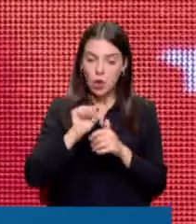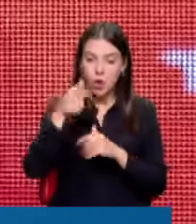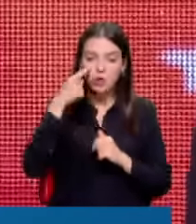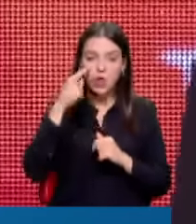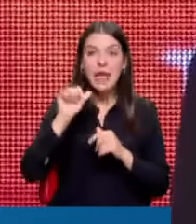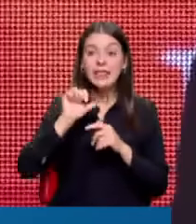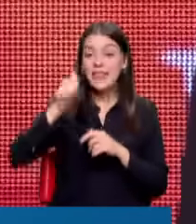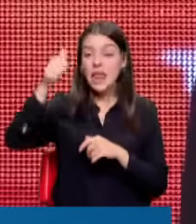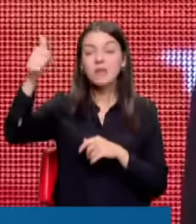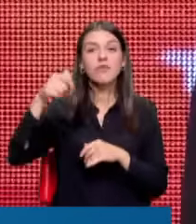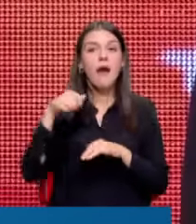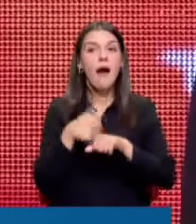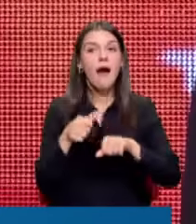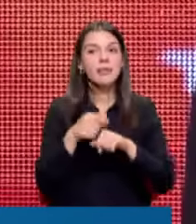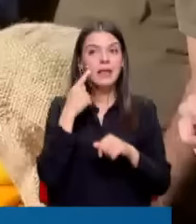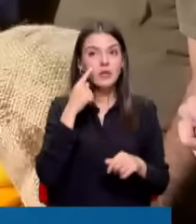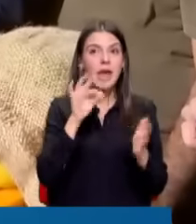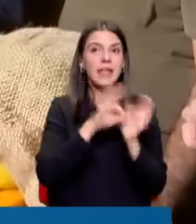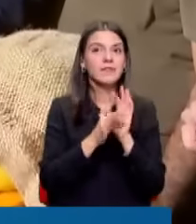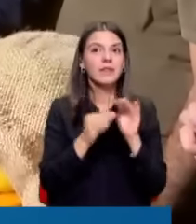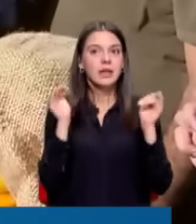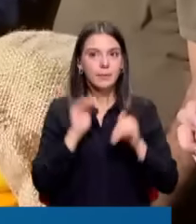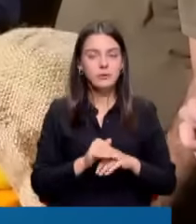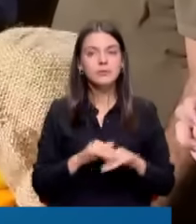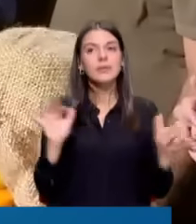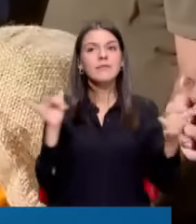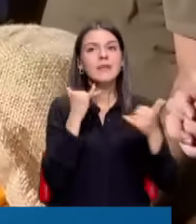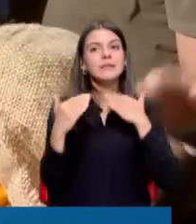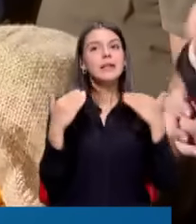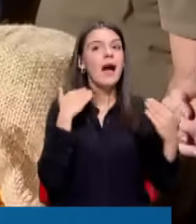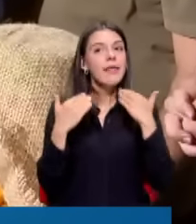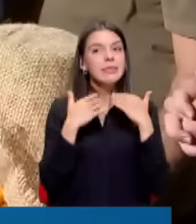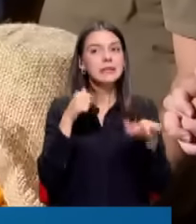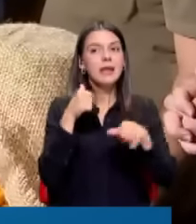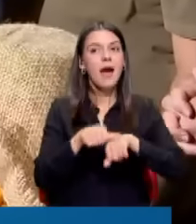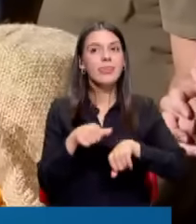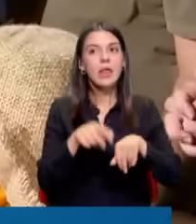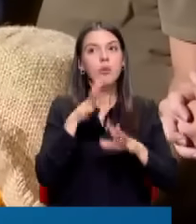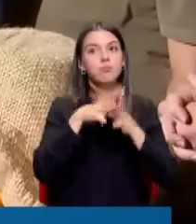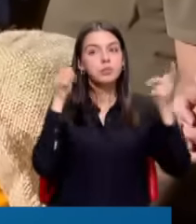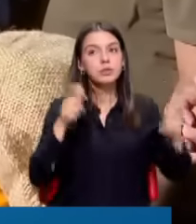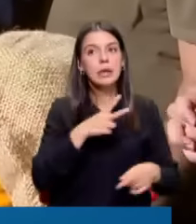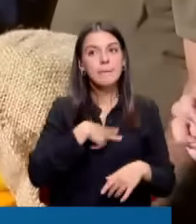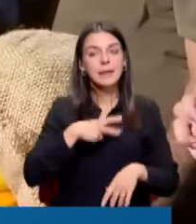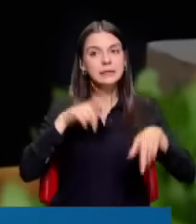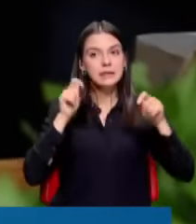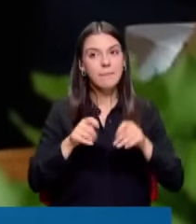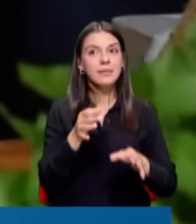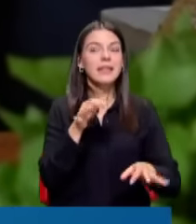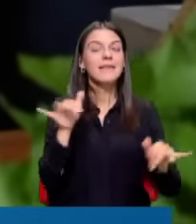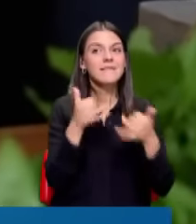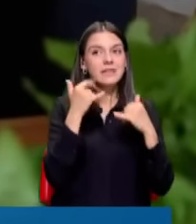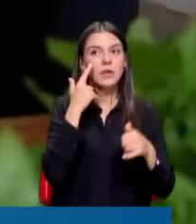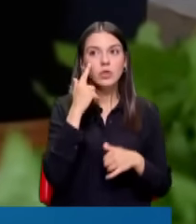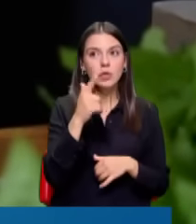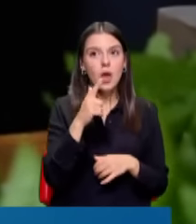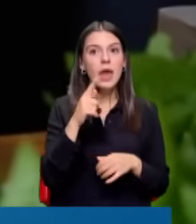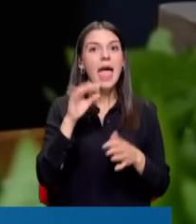mottosuyla gerçekleştiriyoruz. Festivalin adresi Antalya. Büyükşehir Belediyesi'nin organize ettiği festivalin